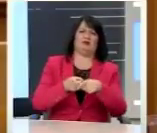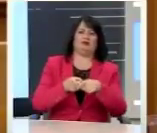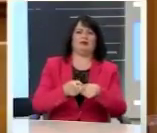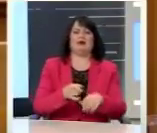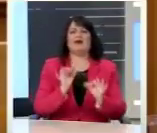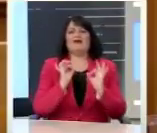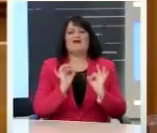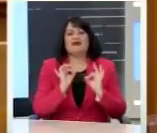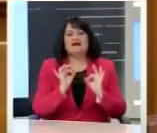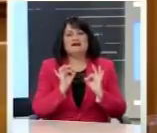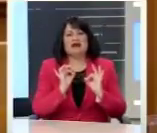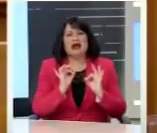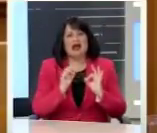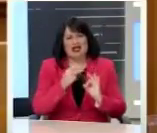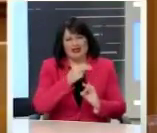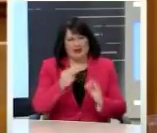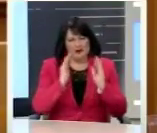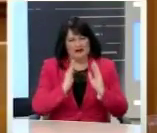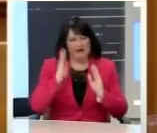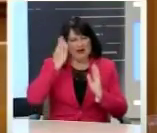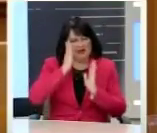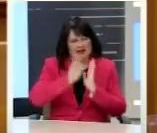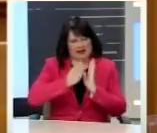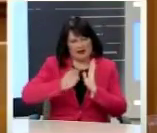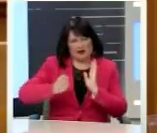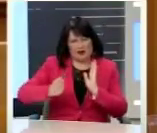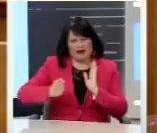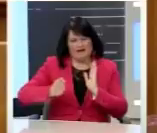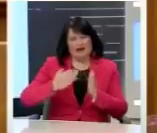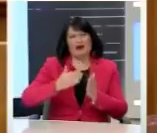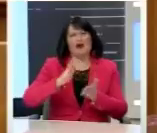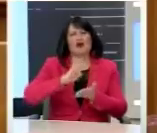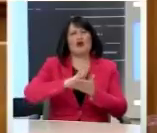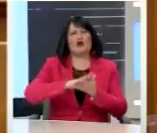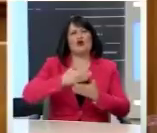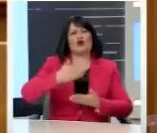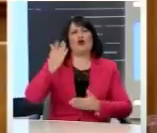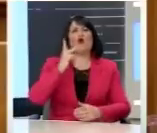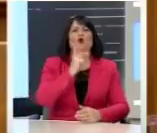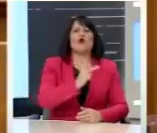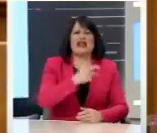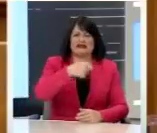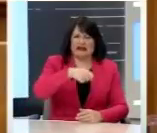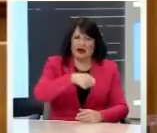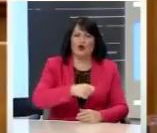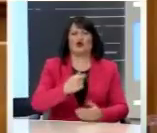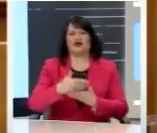Μάλιστα, στην ίδια δικογραφία, ο κύριος Ιωάννης Κουρτάκης, σε συνεργασία με τον διορισμένο δικηγόρο Αλέξιο Κούγια,